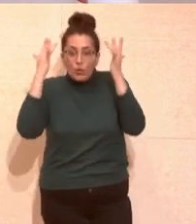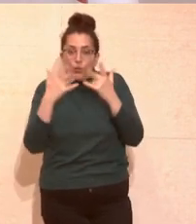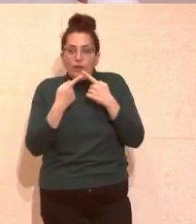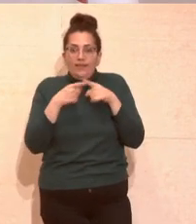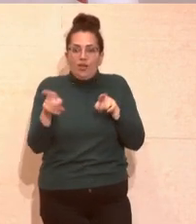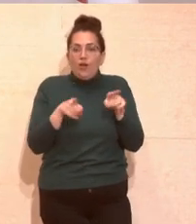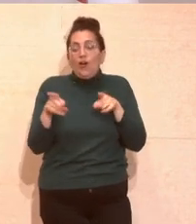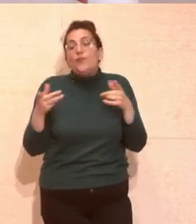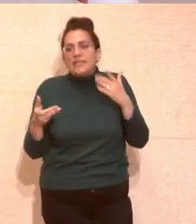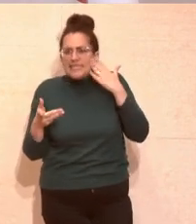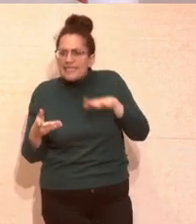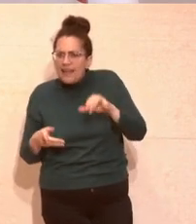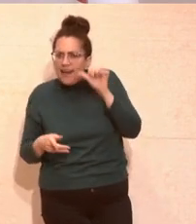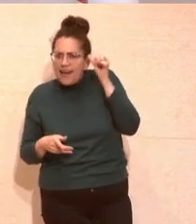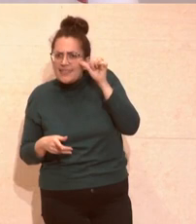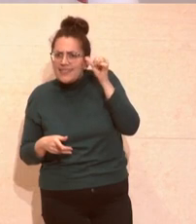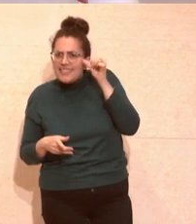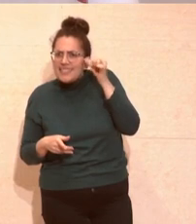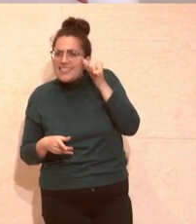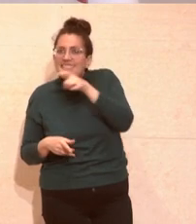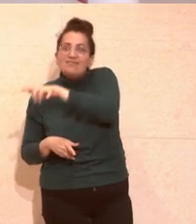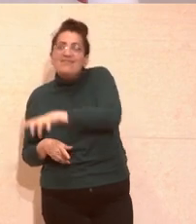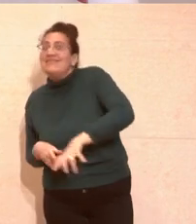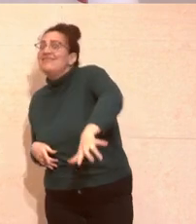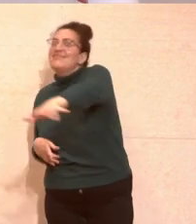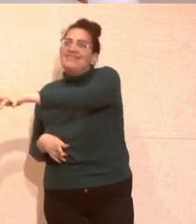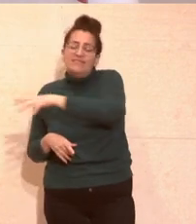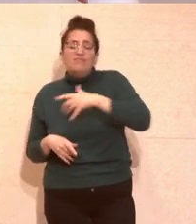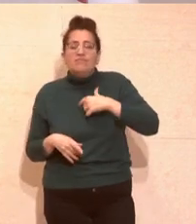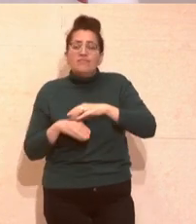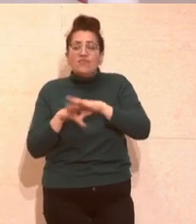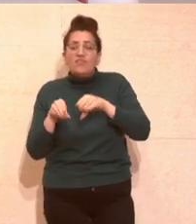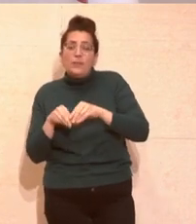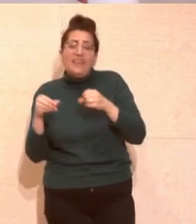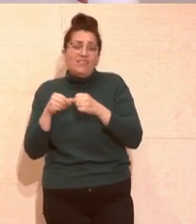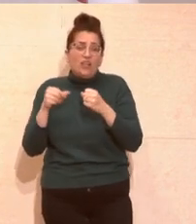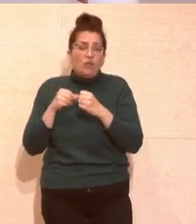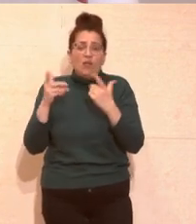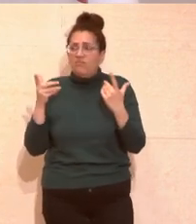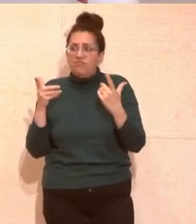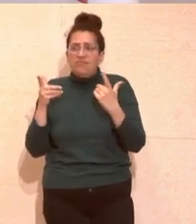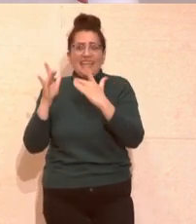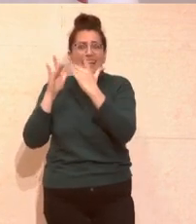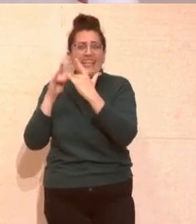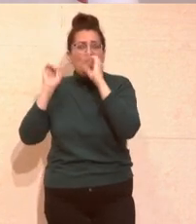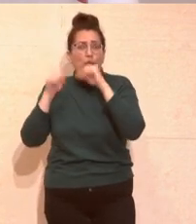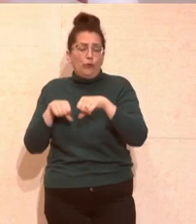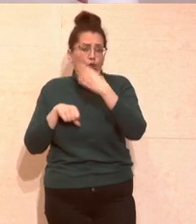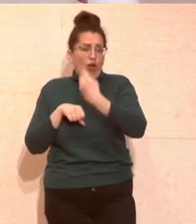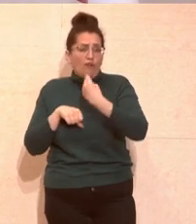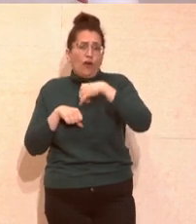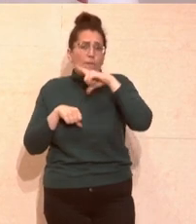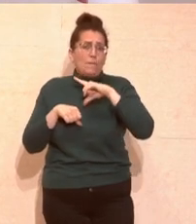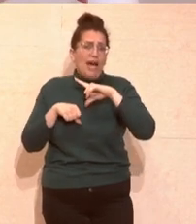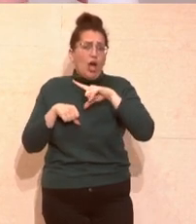savez que peut-être dans les pays d'Asie, beaucoup de pays, les familles partagent un grand lit ensemble jusqu'à l'âge de 6 ans des enfants et on ne voit pas de